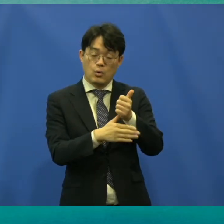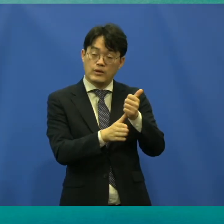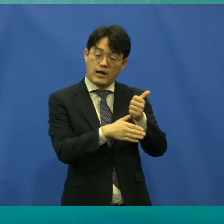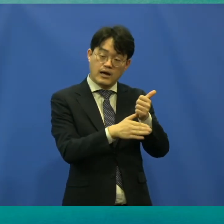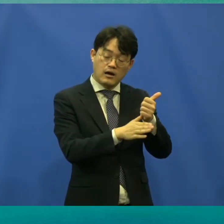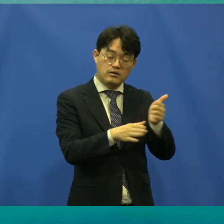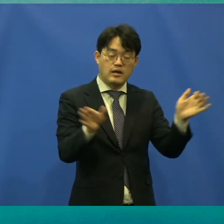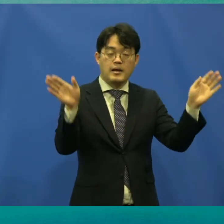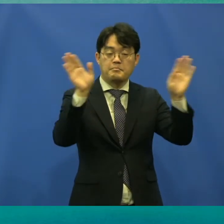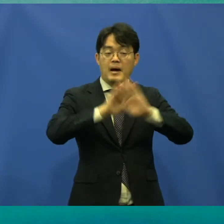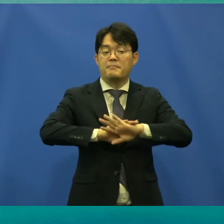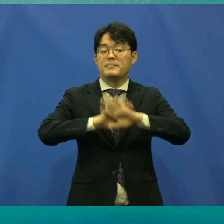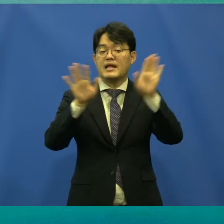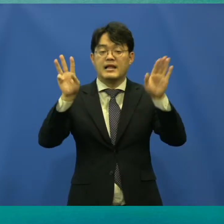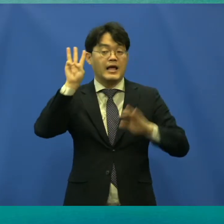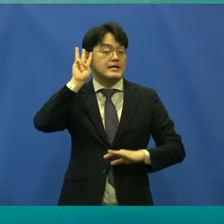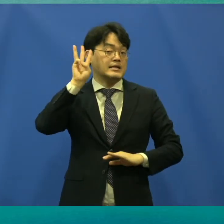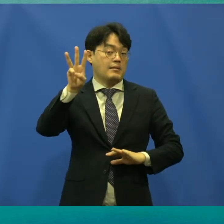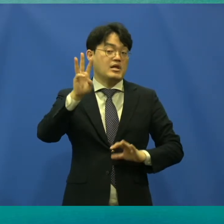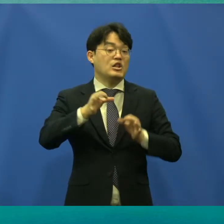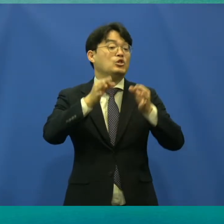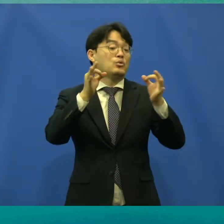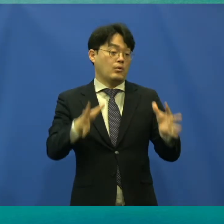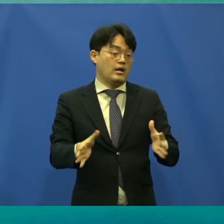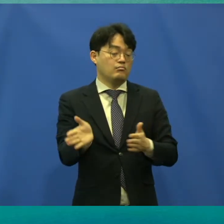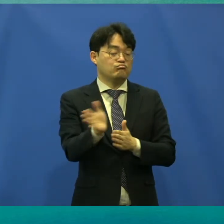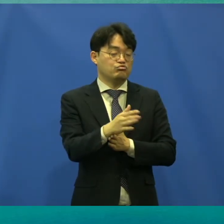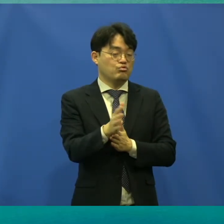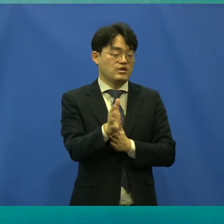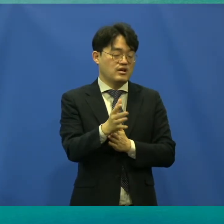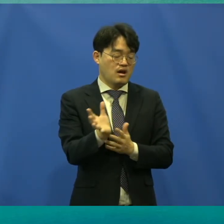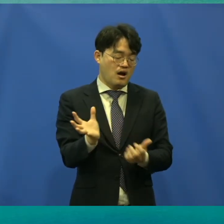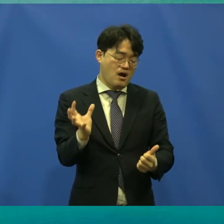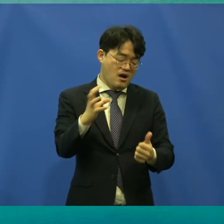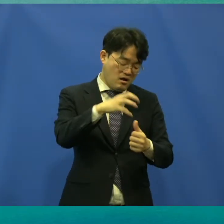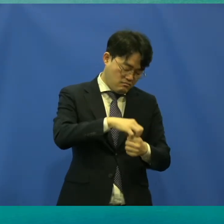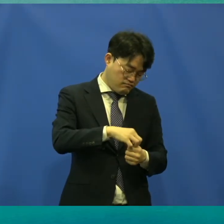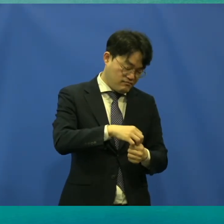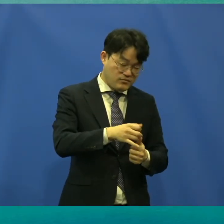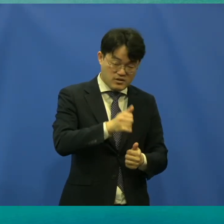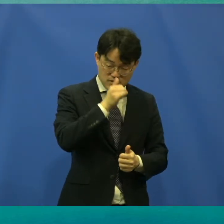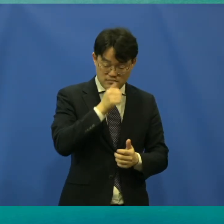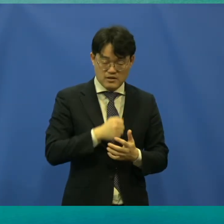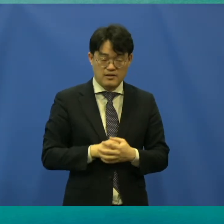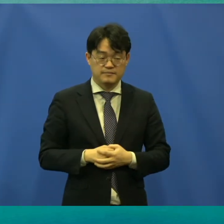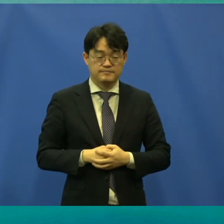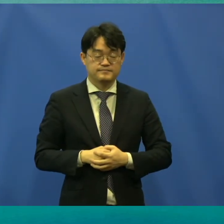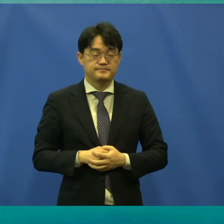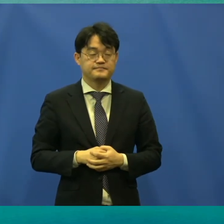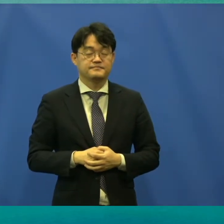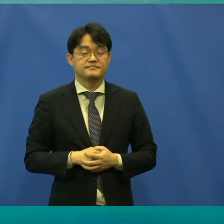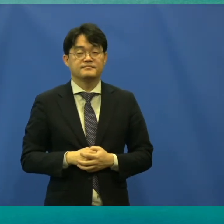삼키게 하셨으므로, 요나를 삼키게 하셨으므로. 이 누가 하셔요? 하나님이 하신 거예요. 물고기가 삼킨 게